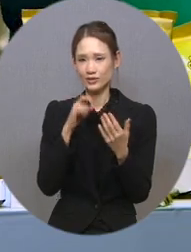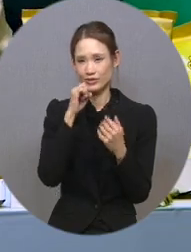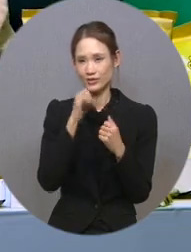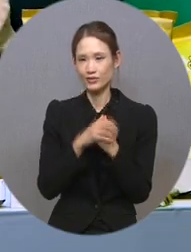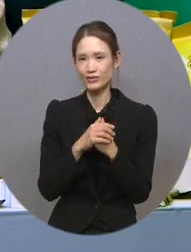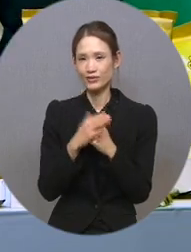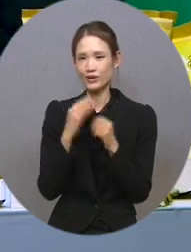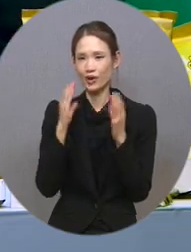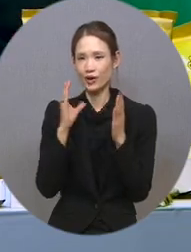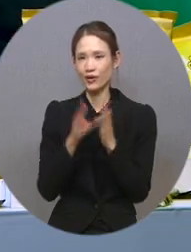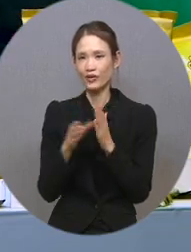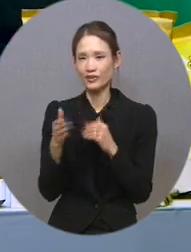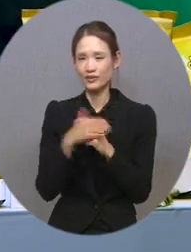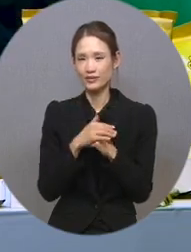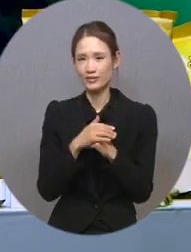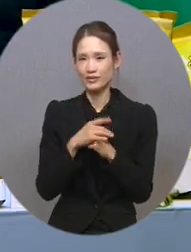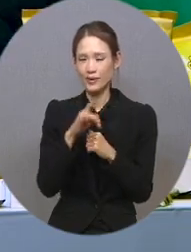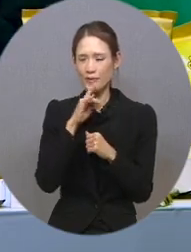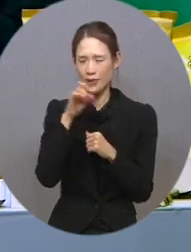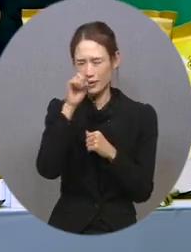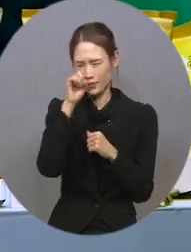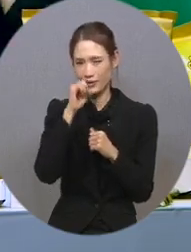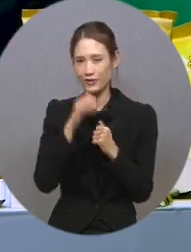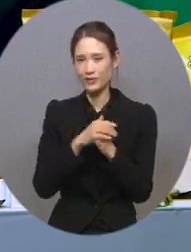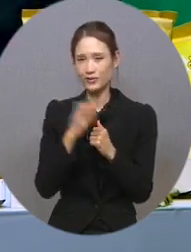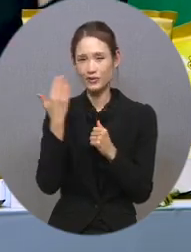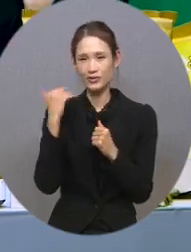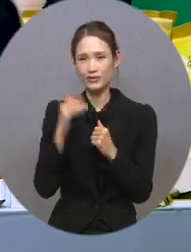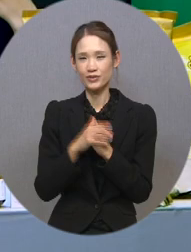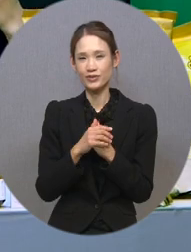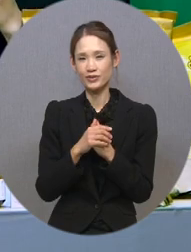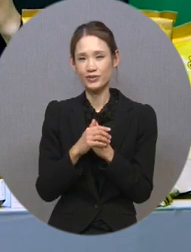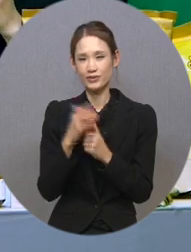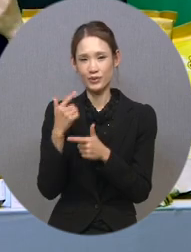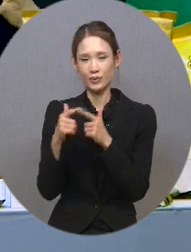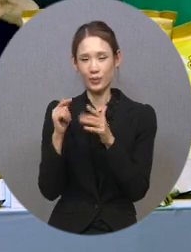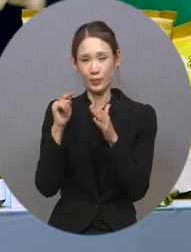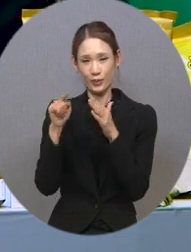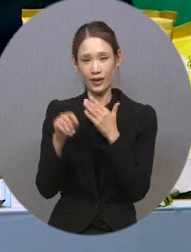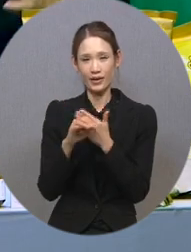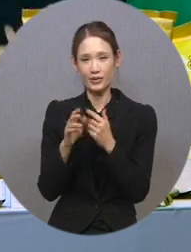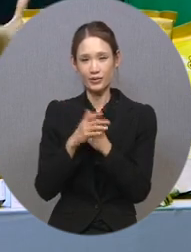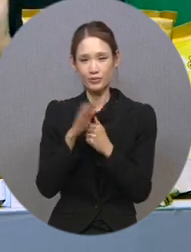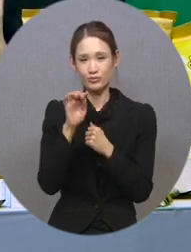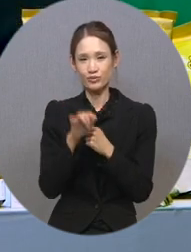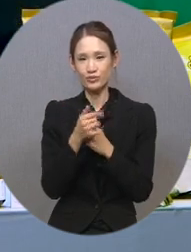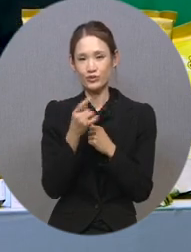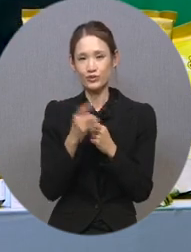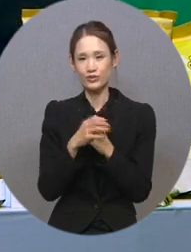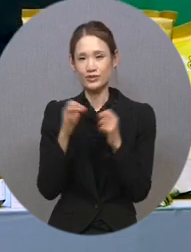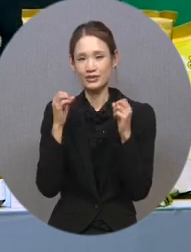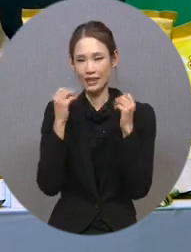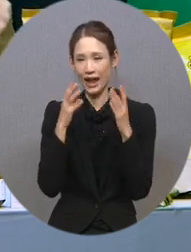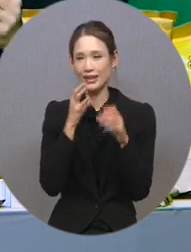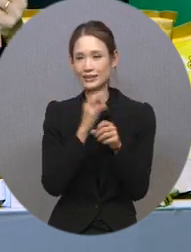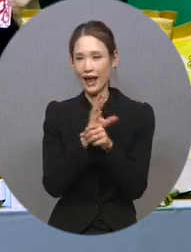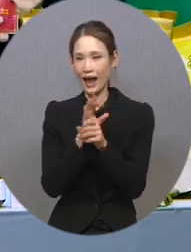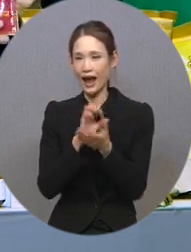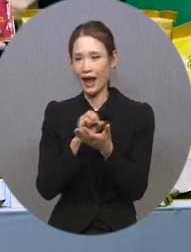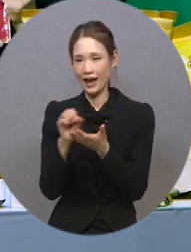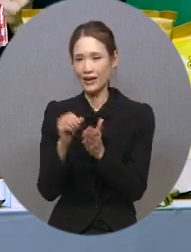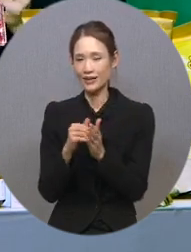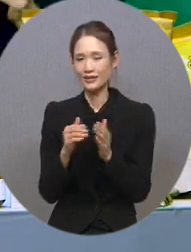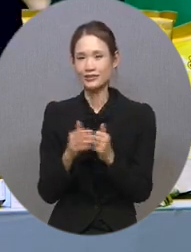어렸을 때부터 무화과 정말 좋아했거든요. 그래서 요즘에도 이게 목포에 들르면은 항상 무화과를 생과로 사가지고 가곤 했었는데